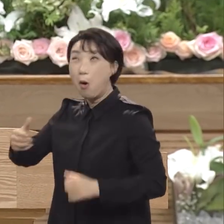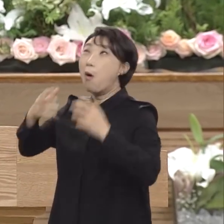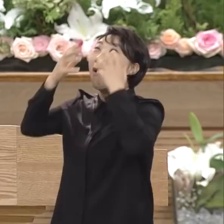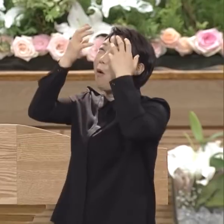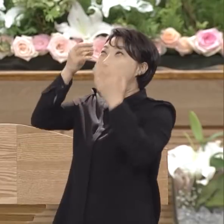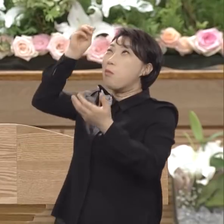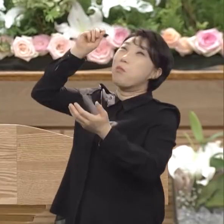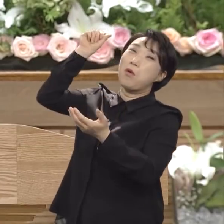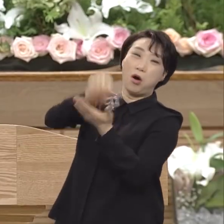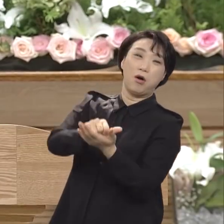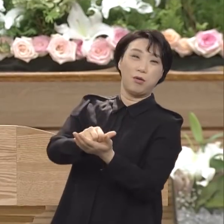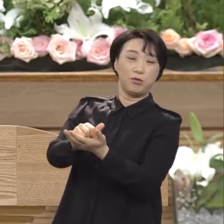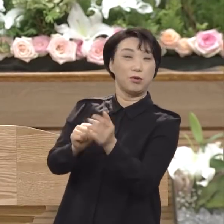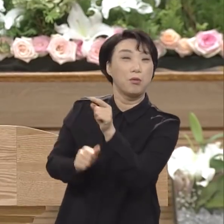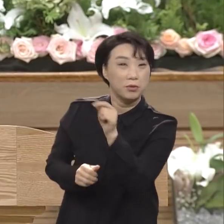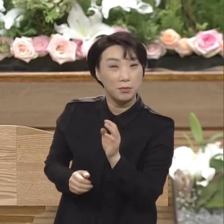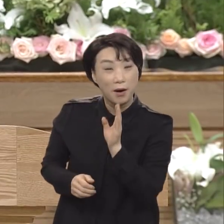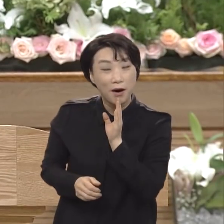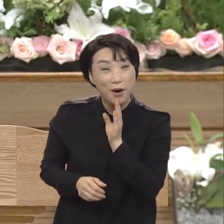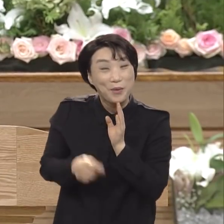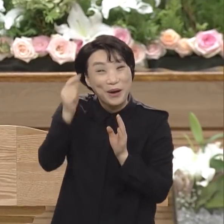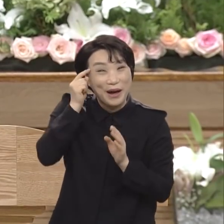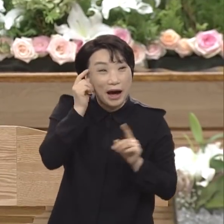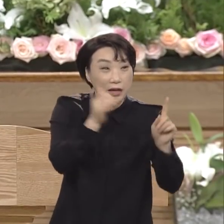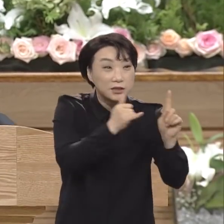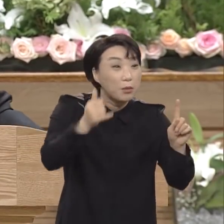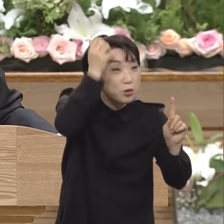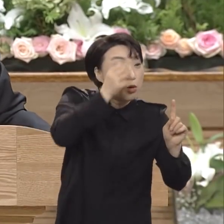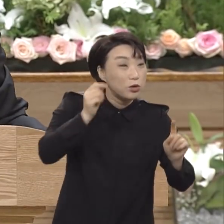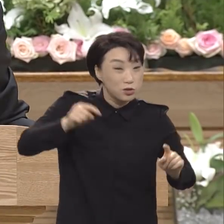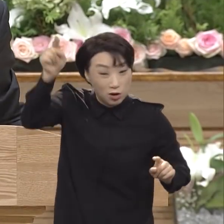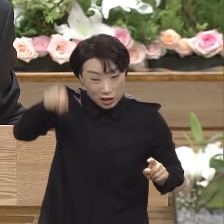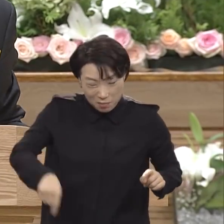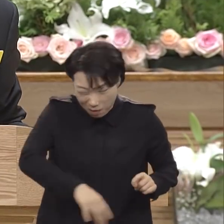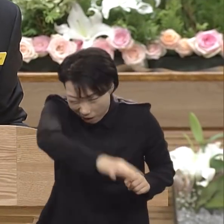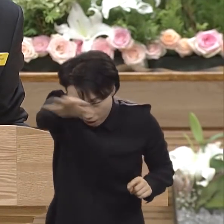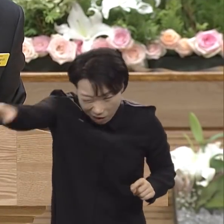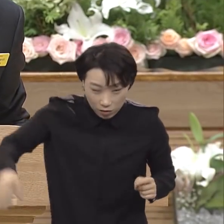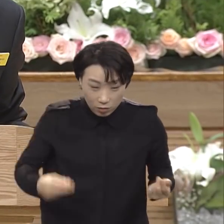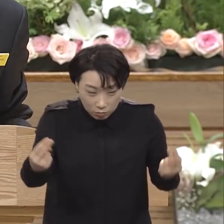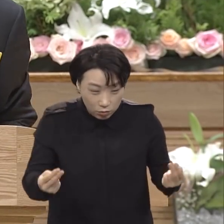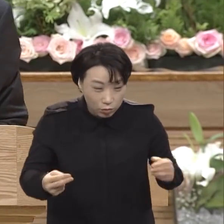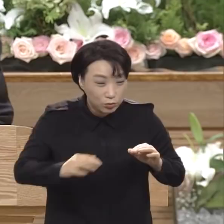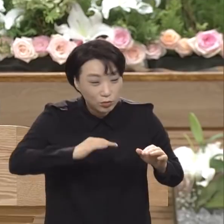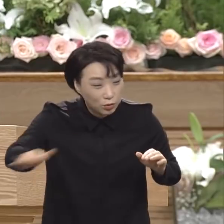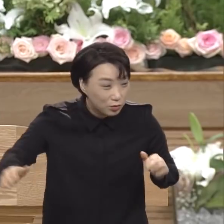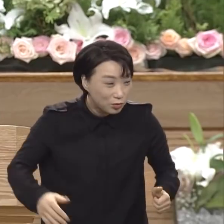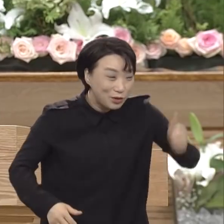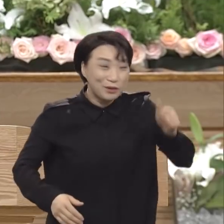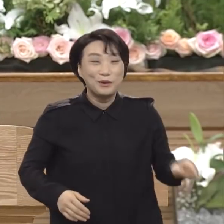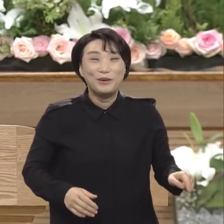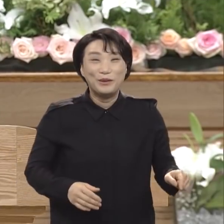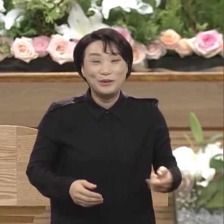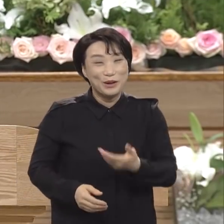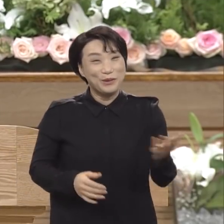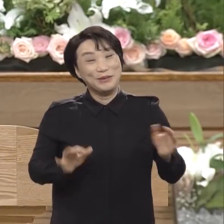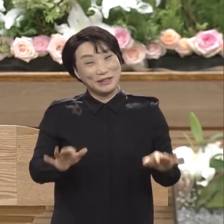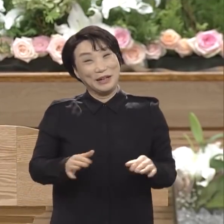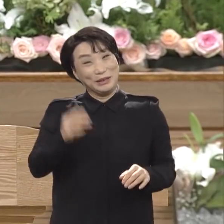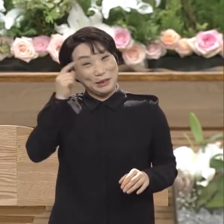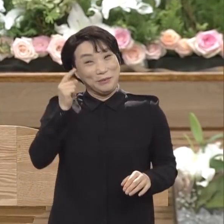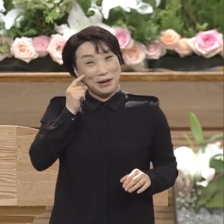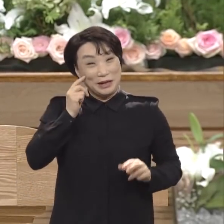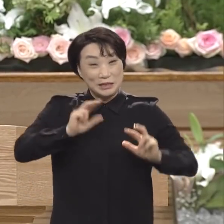엄청납니다. 그런데 한 영혼이 천하보다 귀하니, 판단 한번 해봐. 이 천하가 지구가